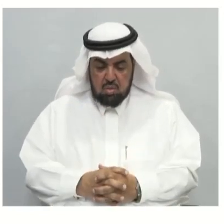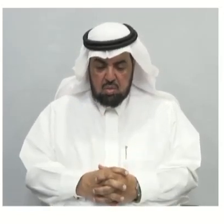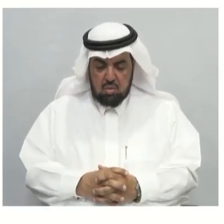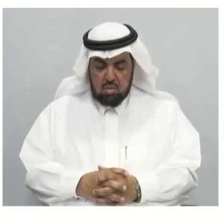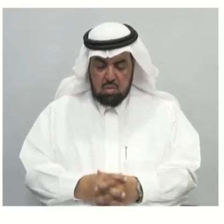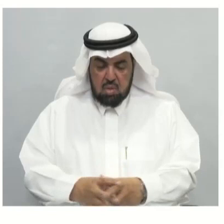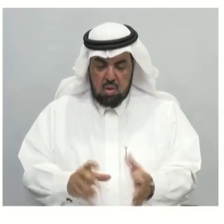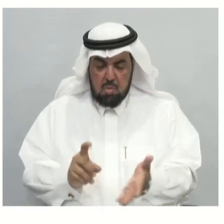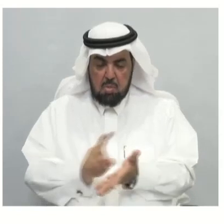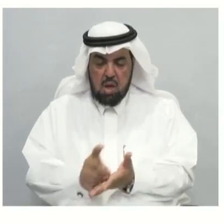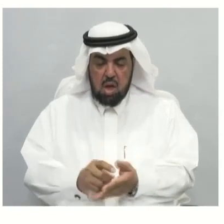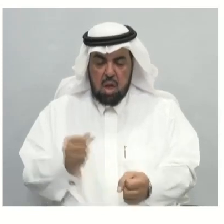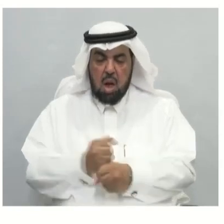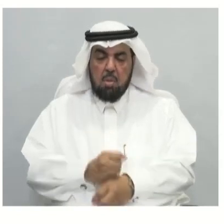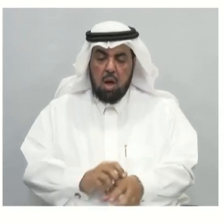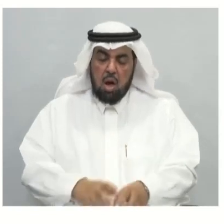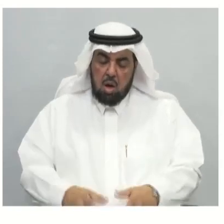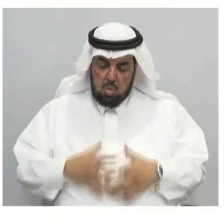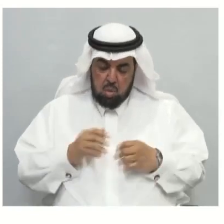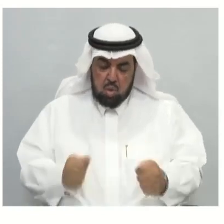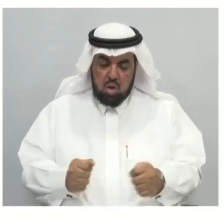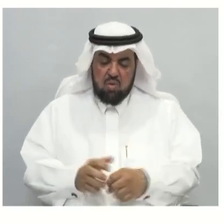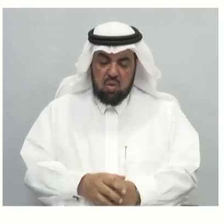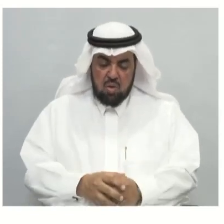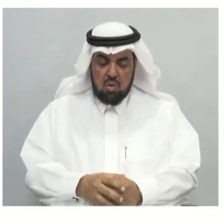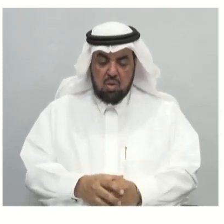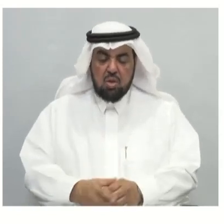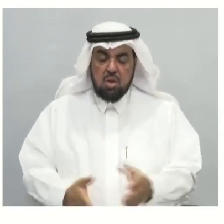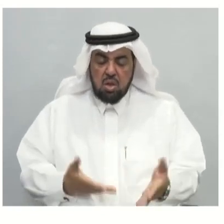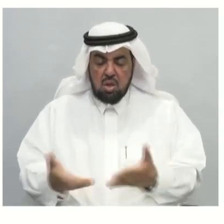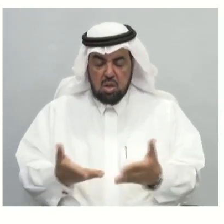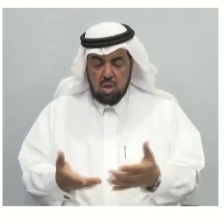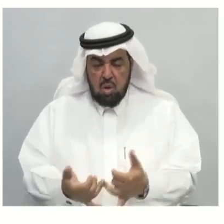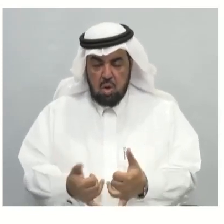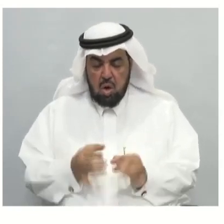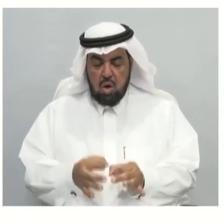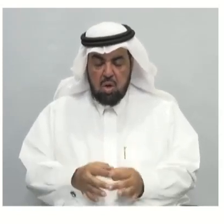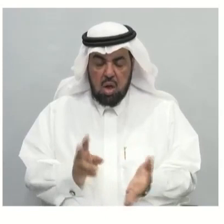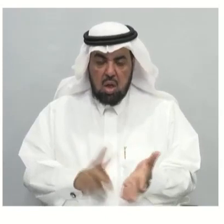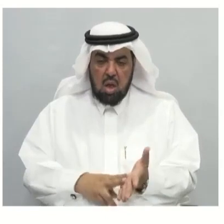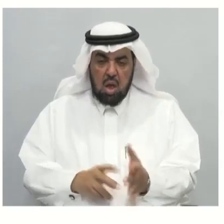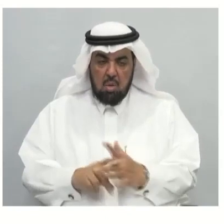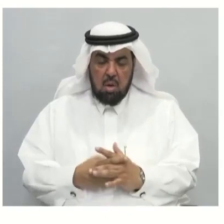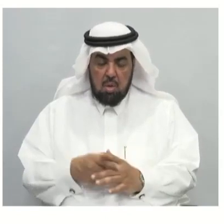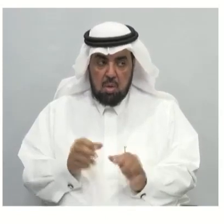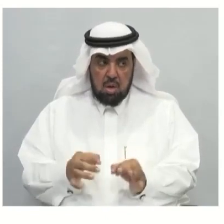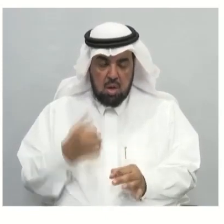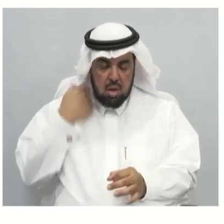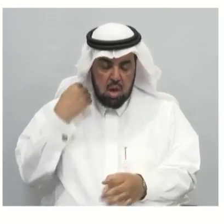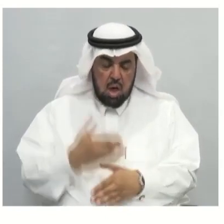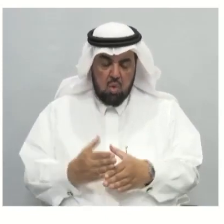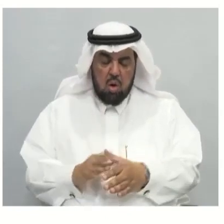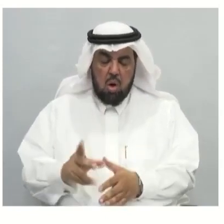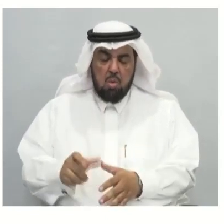بيئه الاعمال المحترفه يتميز اسلوب الكتابه بالصيغه الرسميه التواصل الذي يركز على التعبير المهني مع التركيز على الادوار والبروتوكول